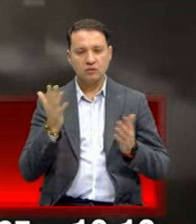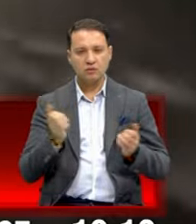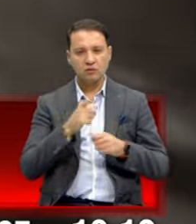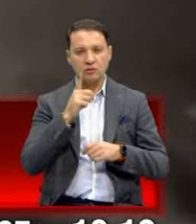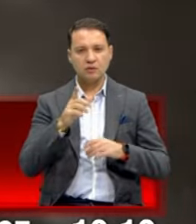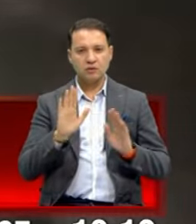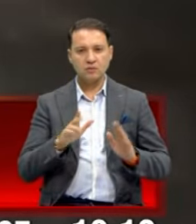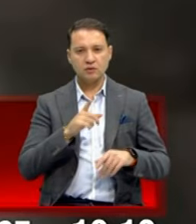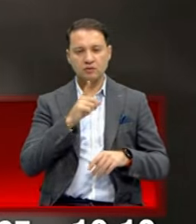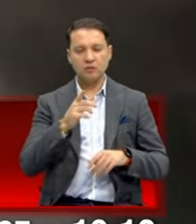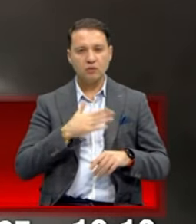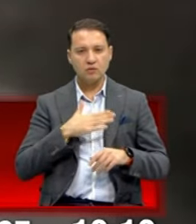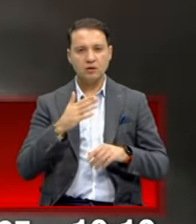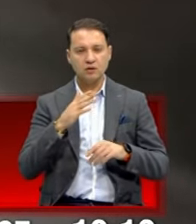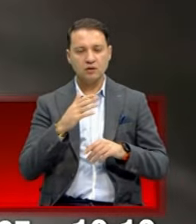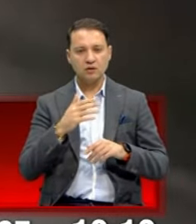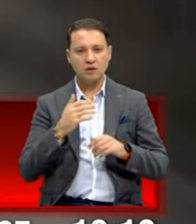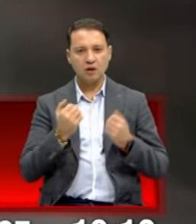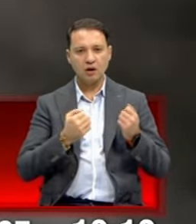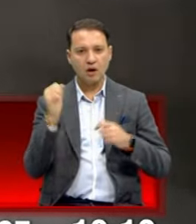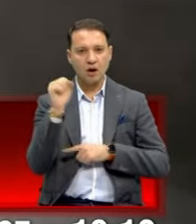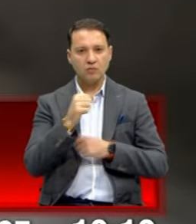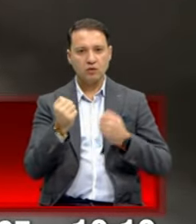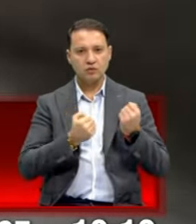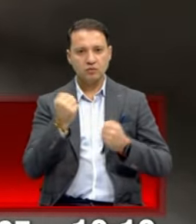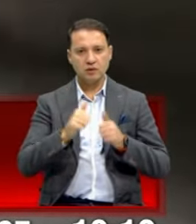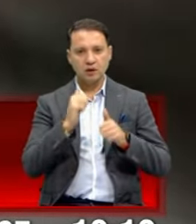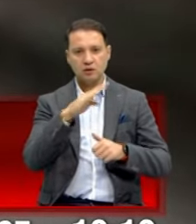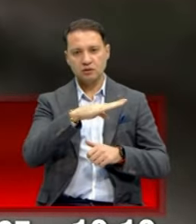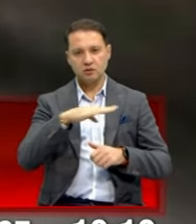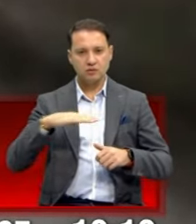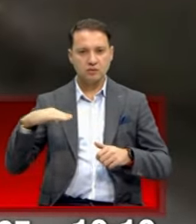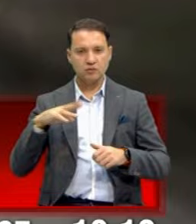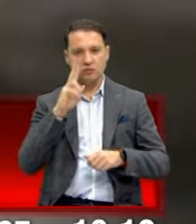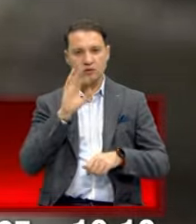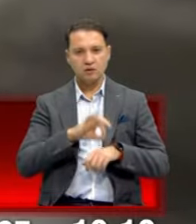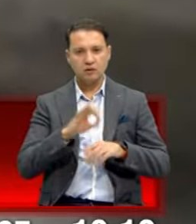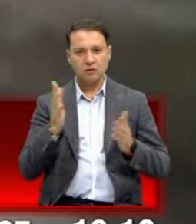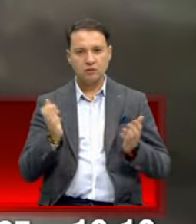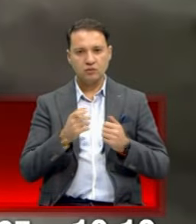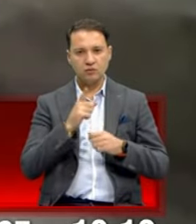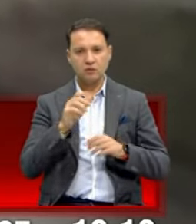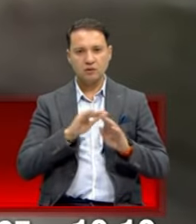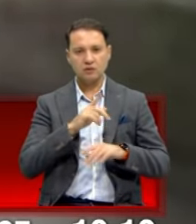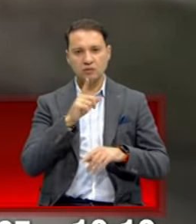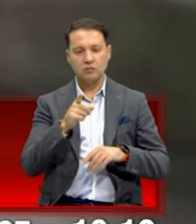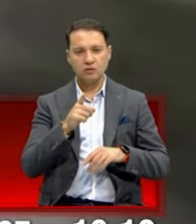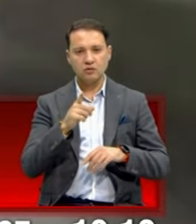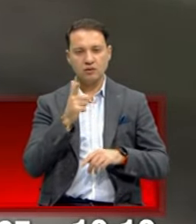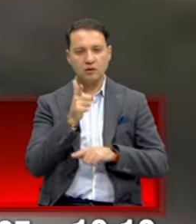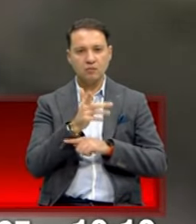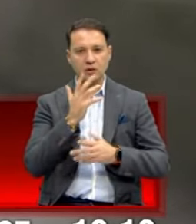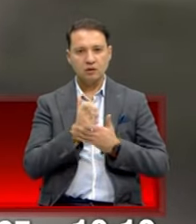altında kalmaktan. Öndeki kamyon sürücüsü de geri manevrayla yine son anda kurtarıyor hayatını. Bu kaydı